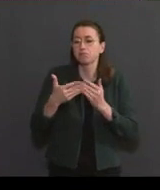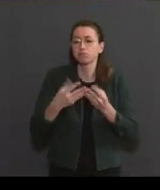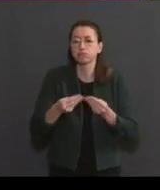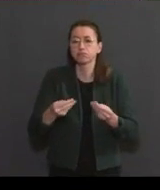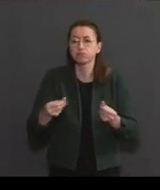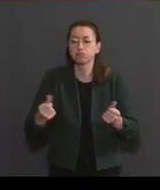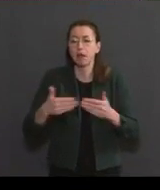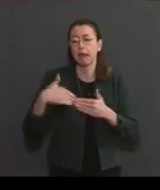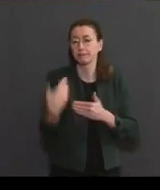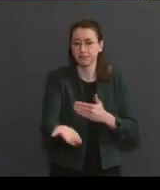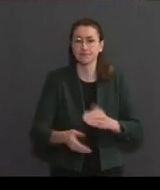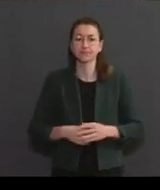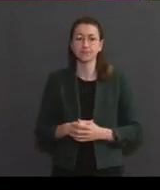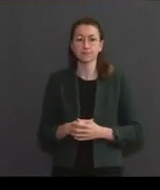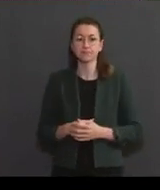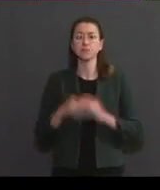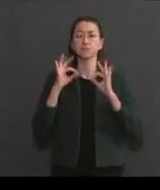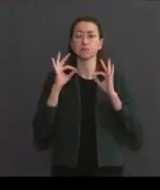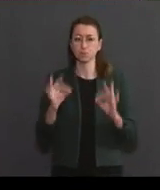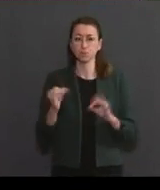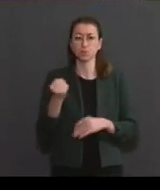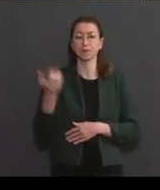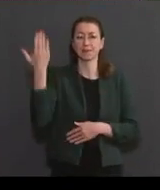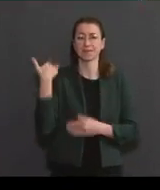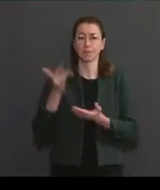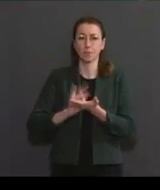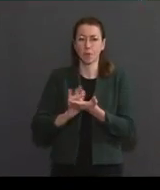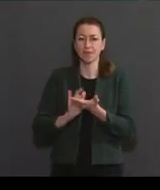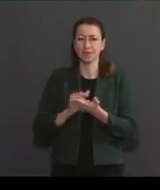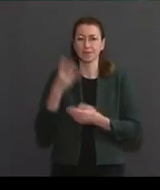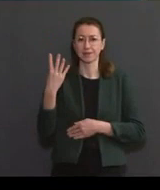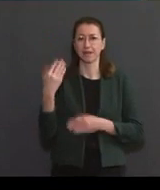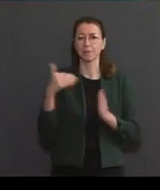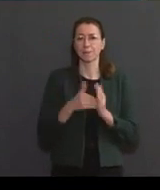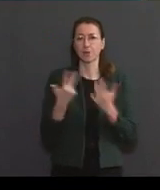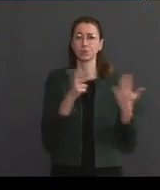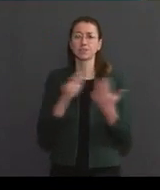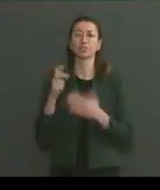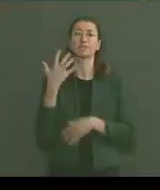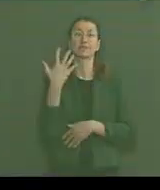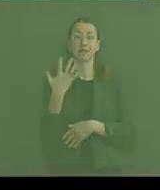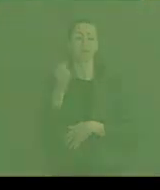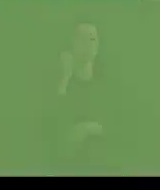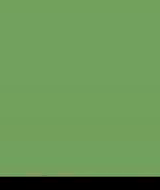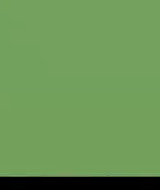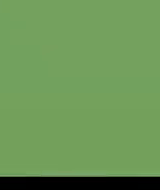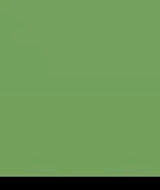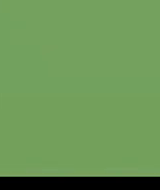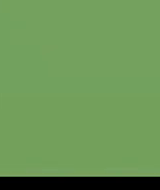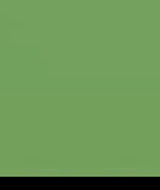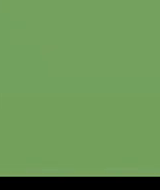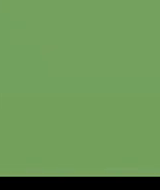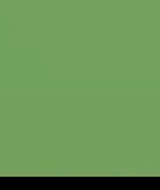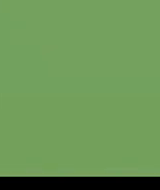La semaine passée, nous avons eu en moyenne 4805 nouveaux cas par jour, ce qui représente une diminution de